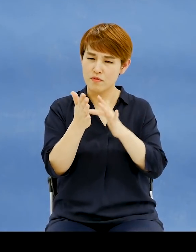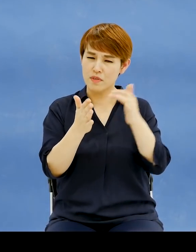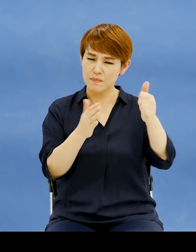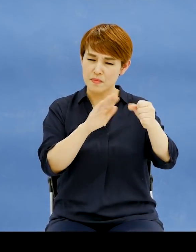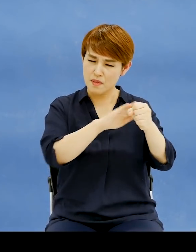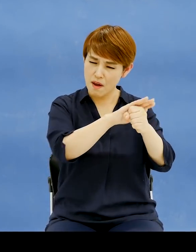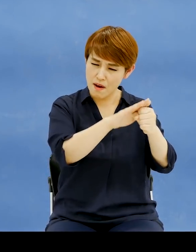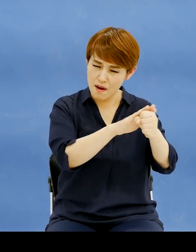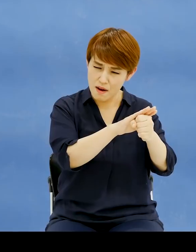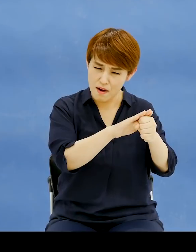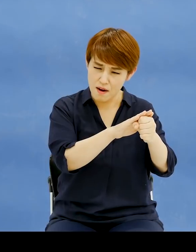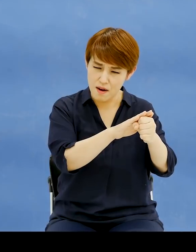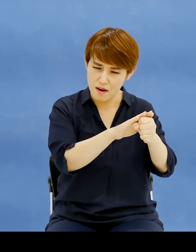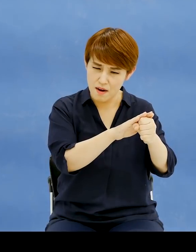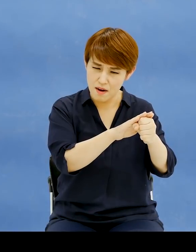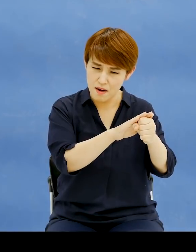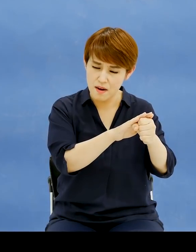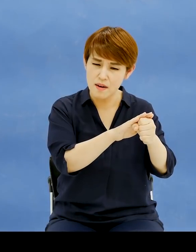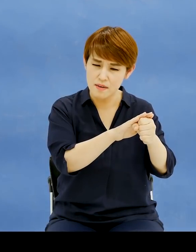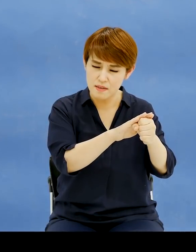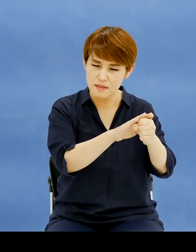예수님을 사랑하면